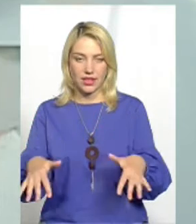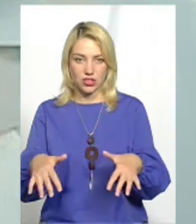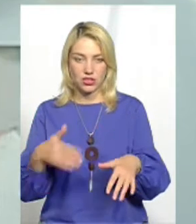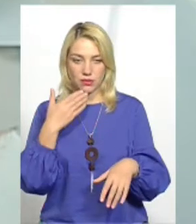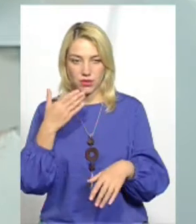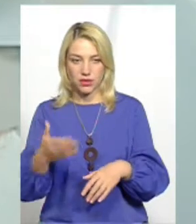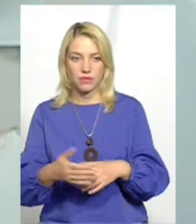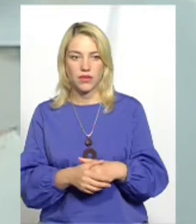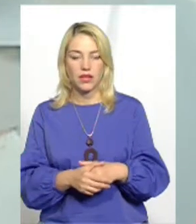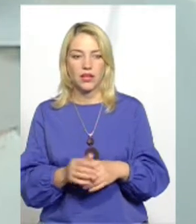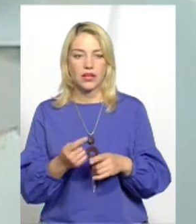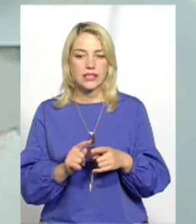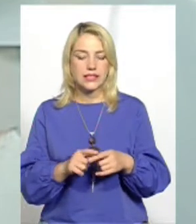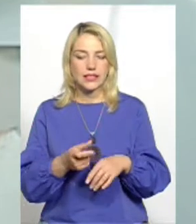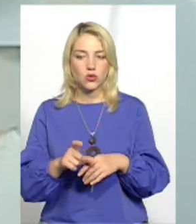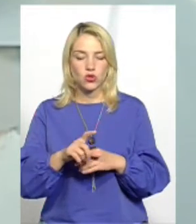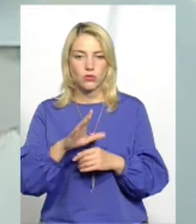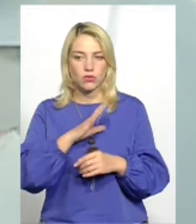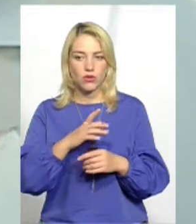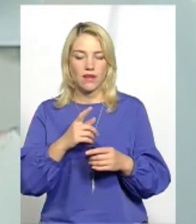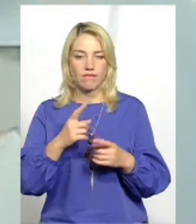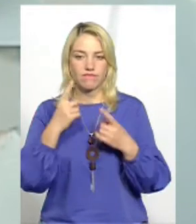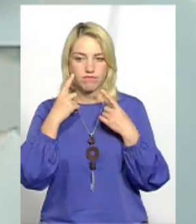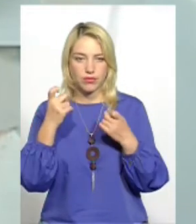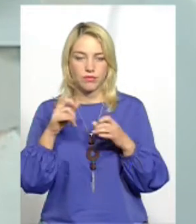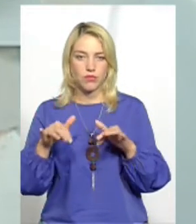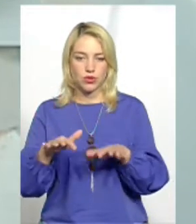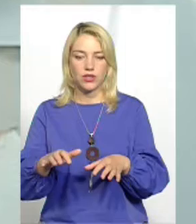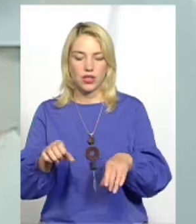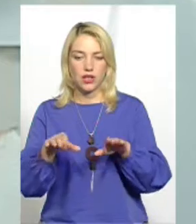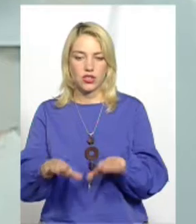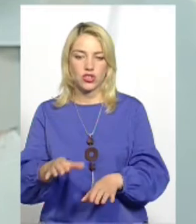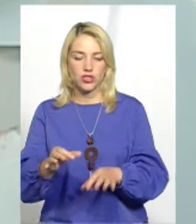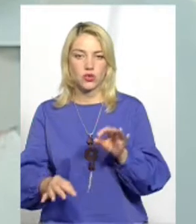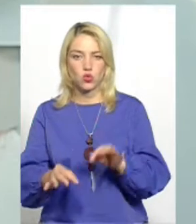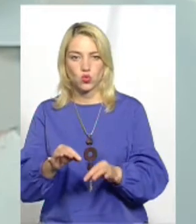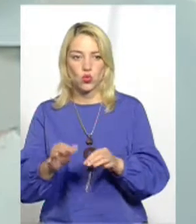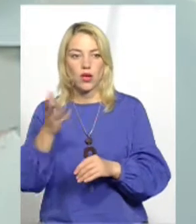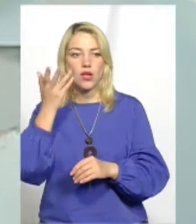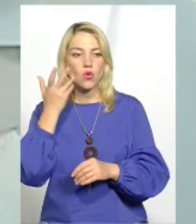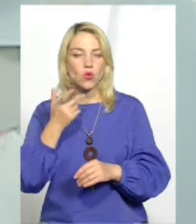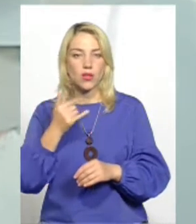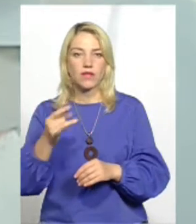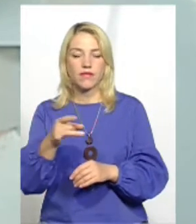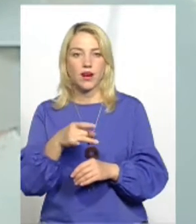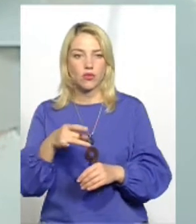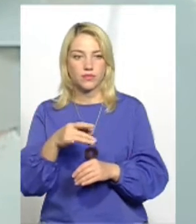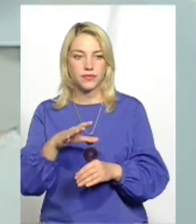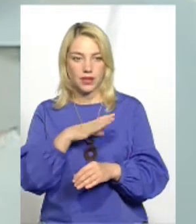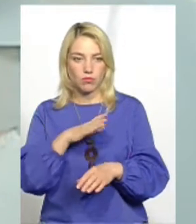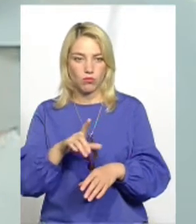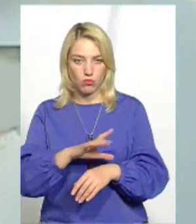Це, я вам скажу, дуже була визначна подія, оце іменно рішення суду. І коли в районі, ще було